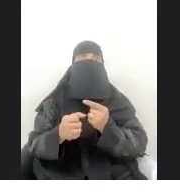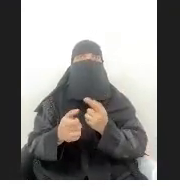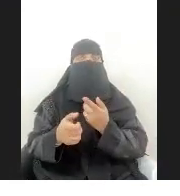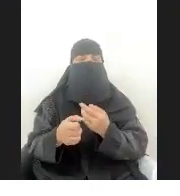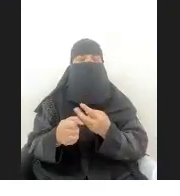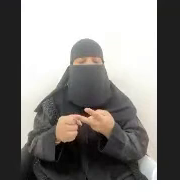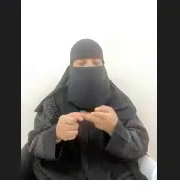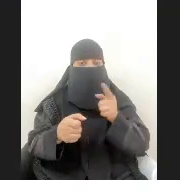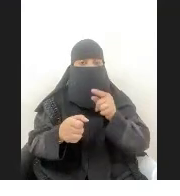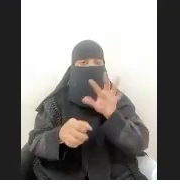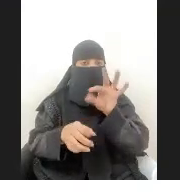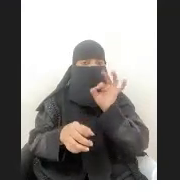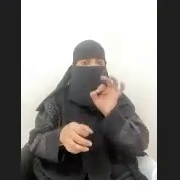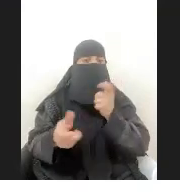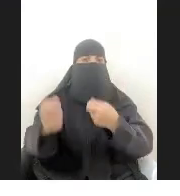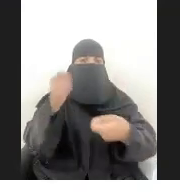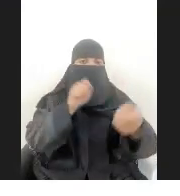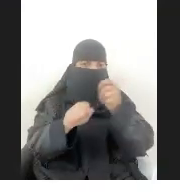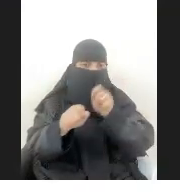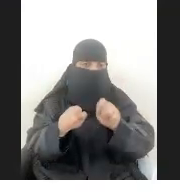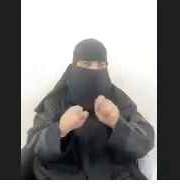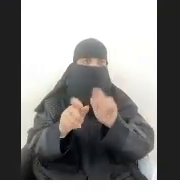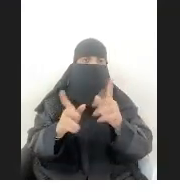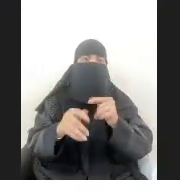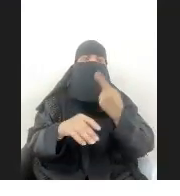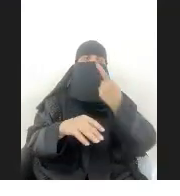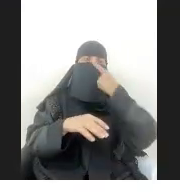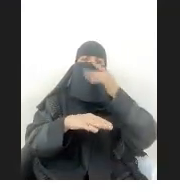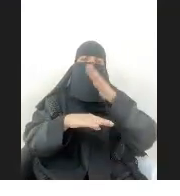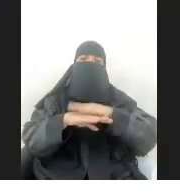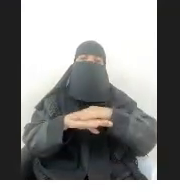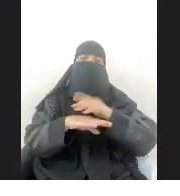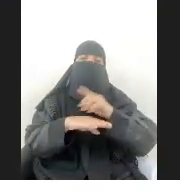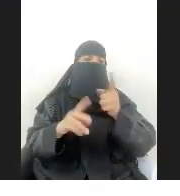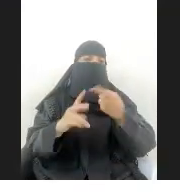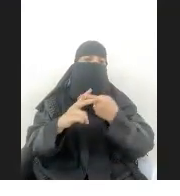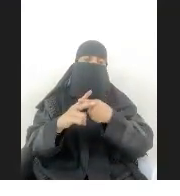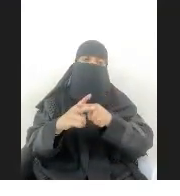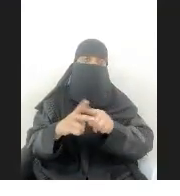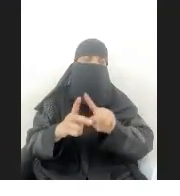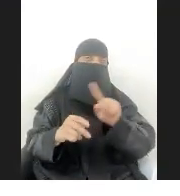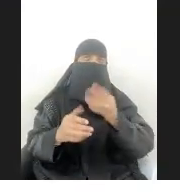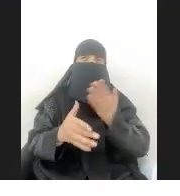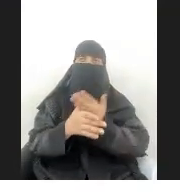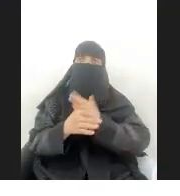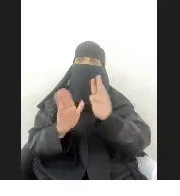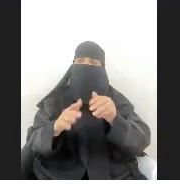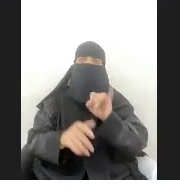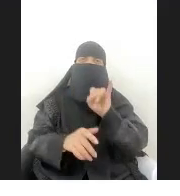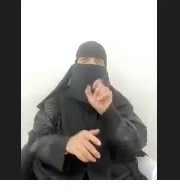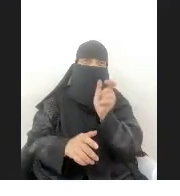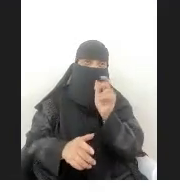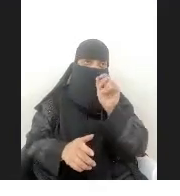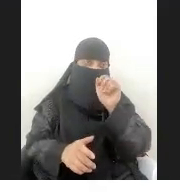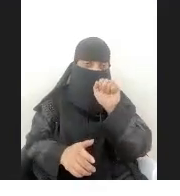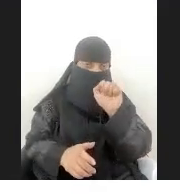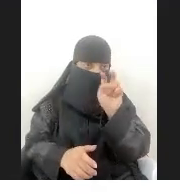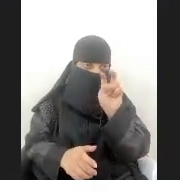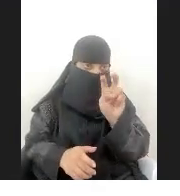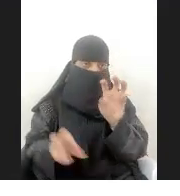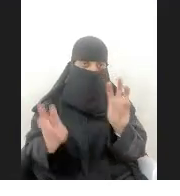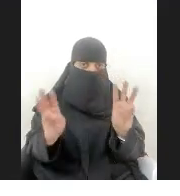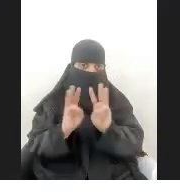وليس على الأشياء التقنية المتوفرة عندنا. مو عشان عندنا منصة يعني أنا لازم أسوي كذا وكذا وكذا. أي نعم